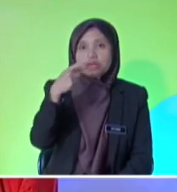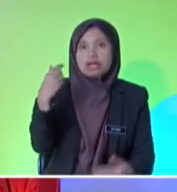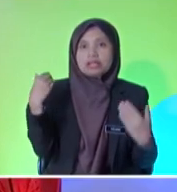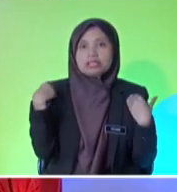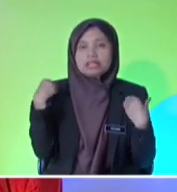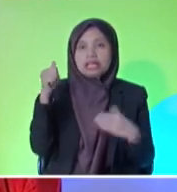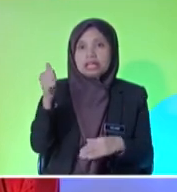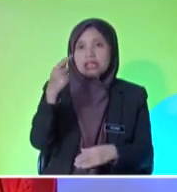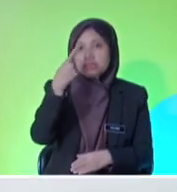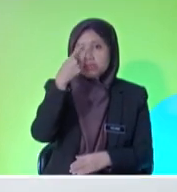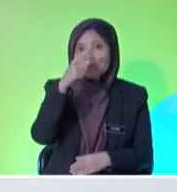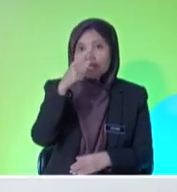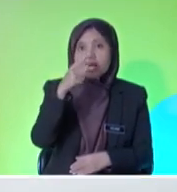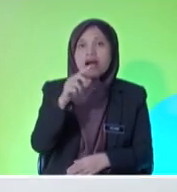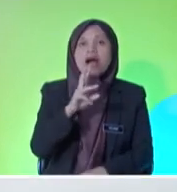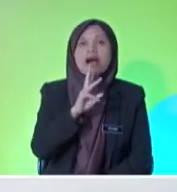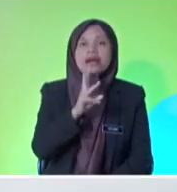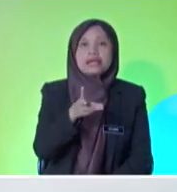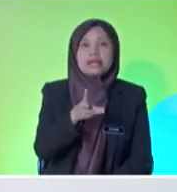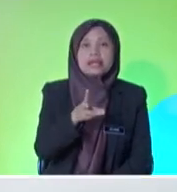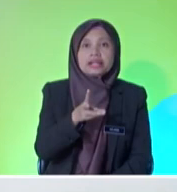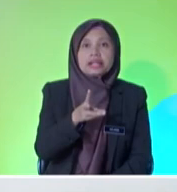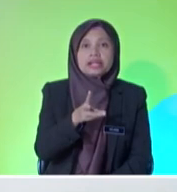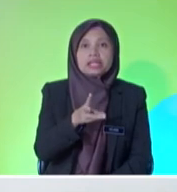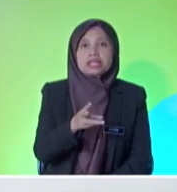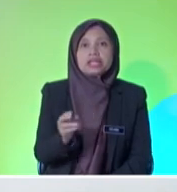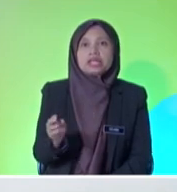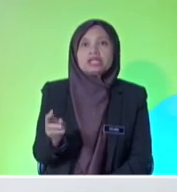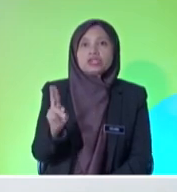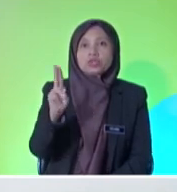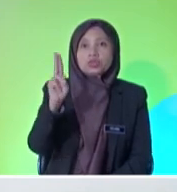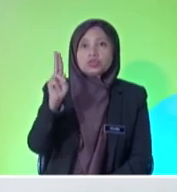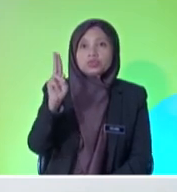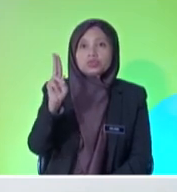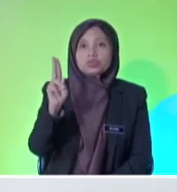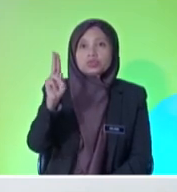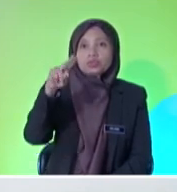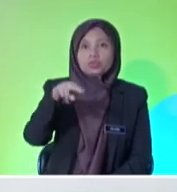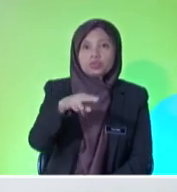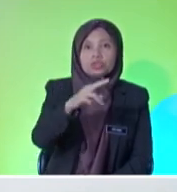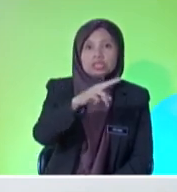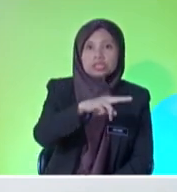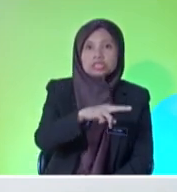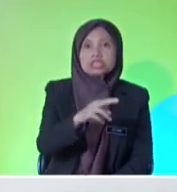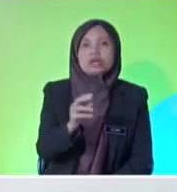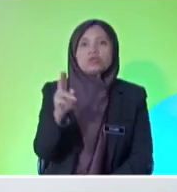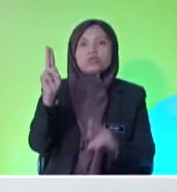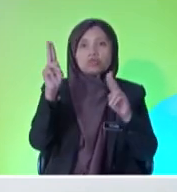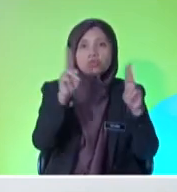huruf e e adalah untuk aib Maka kalau untuk ada huruf view you adalah udara